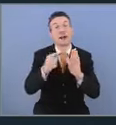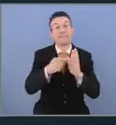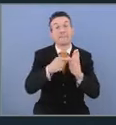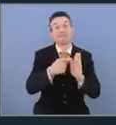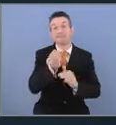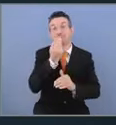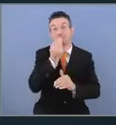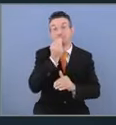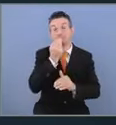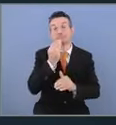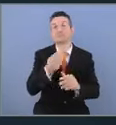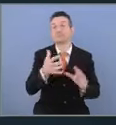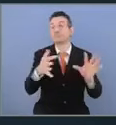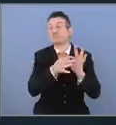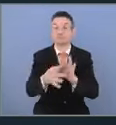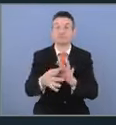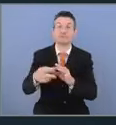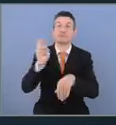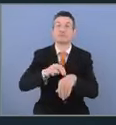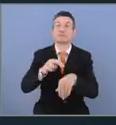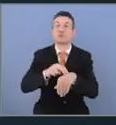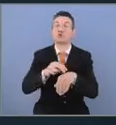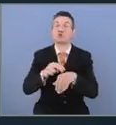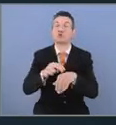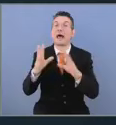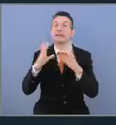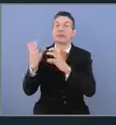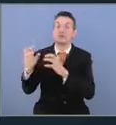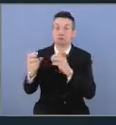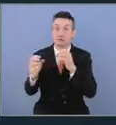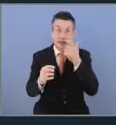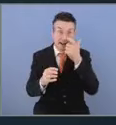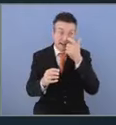industriali. Abbiamo fatto lo scorso luglio la prima edizione del bando,